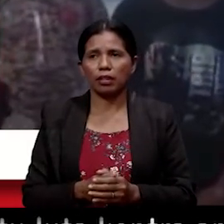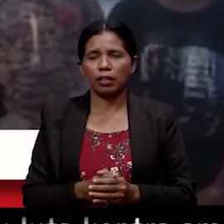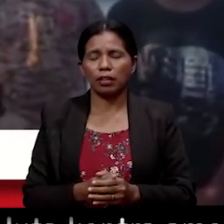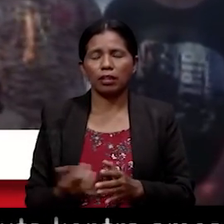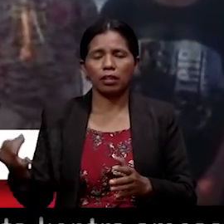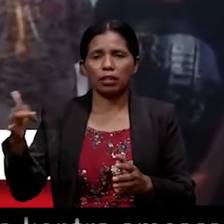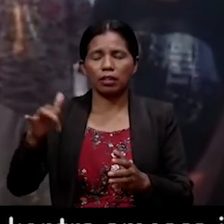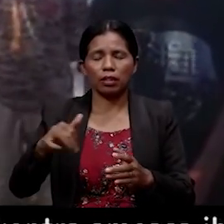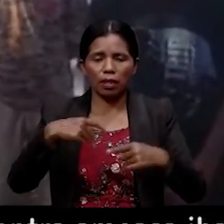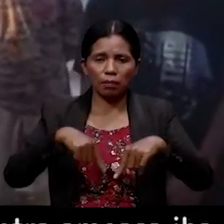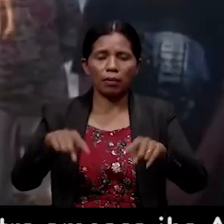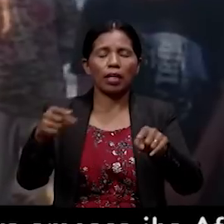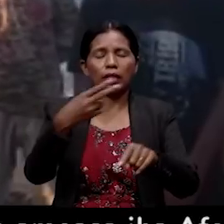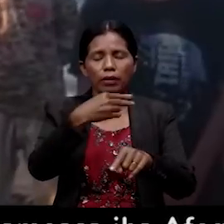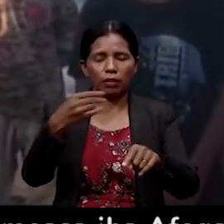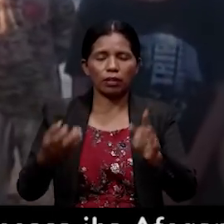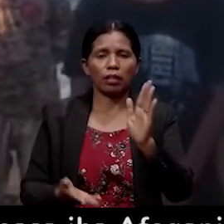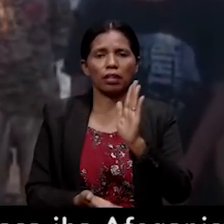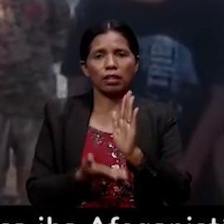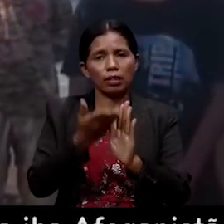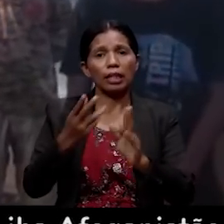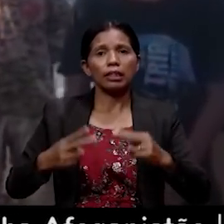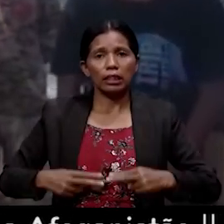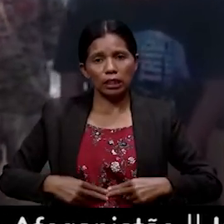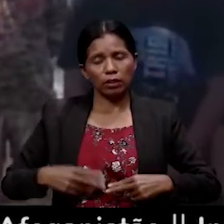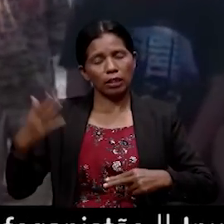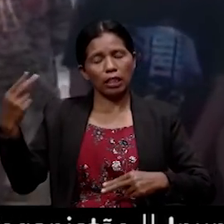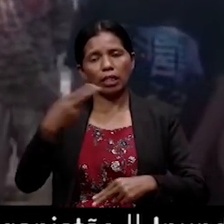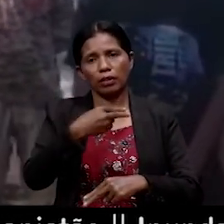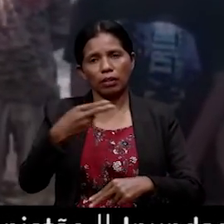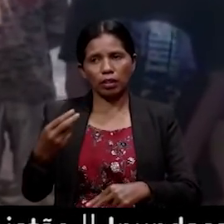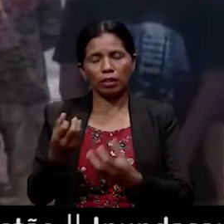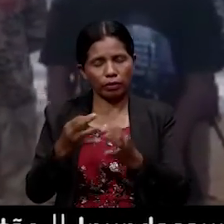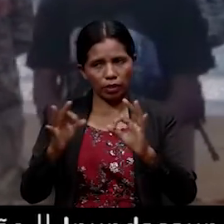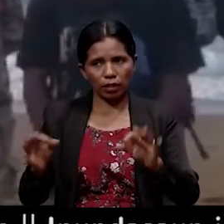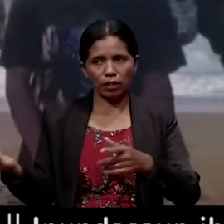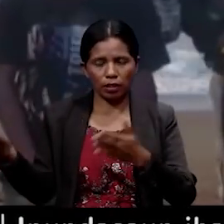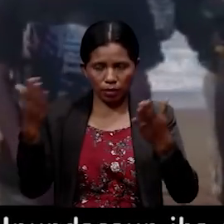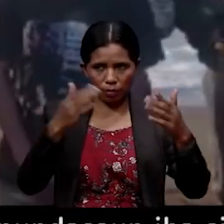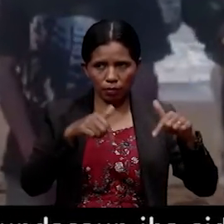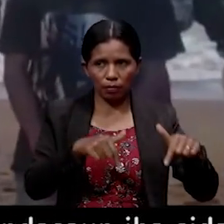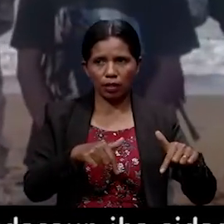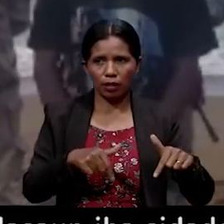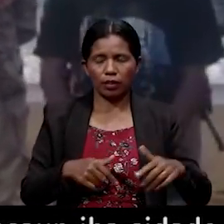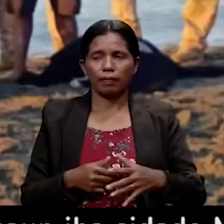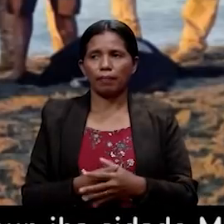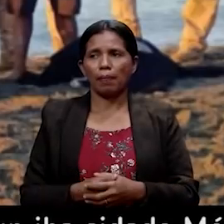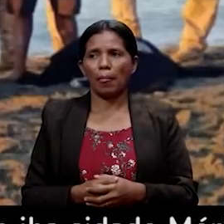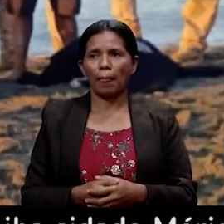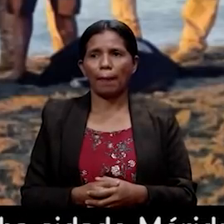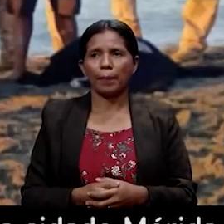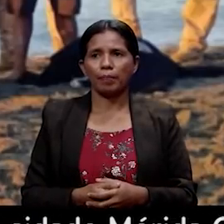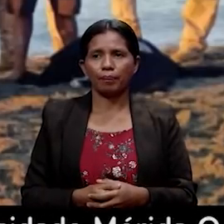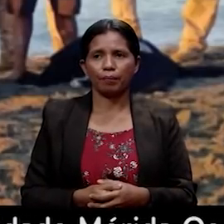ba Indonesia oleh saya sabu ba Indonesia. Bus ramatane sir sida pale mai li stasi nemo interpretur.